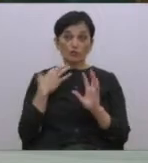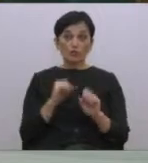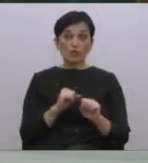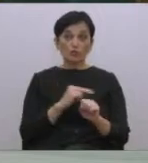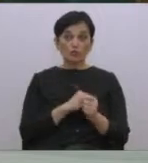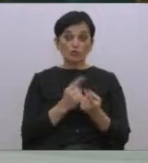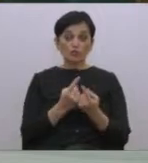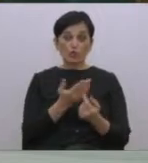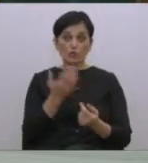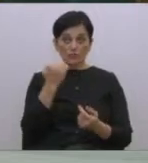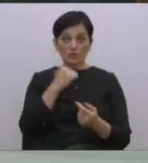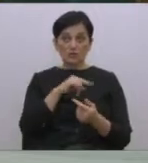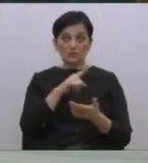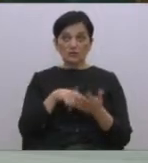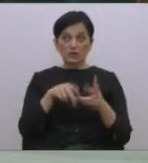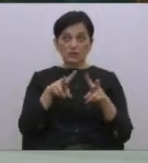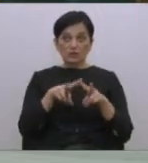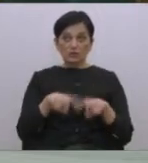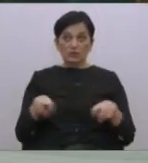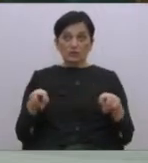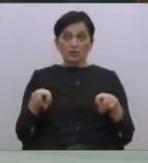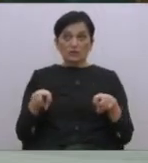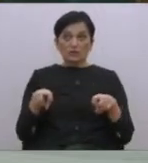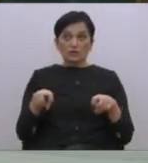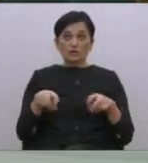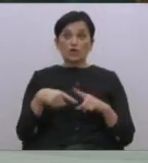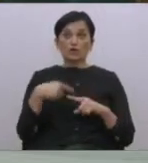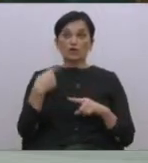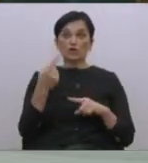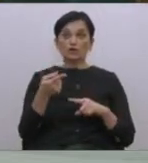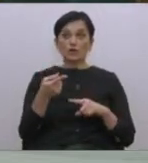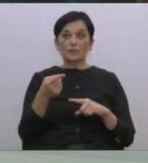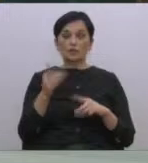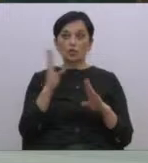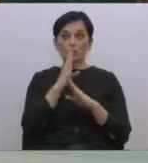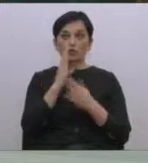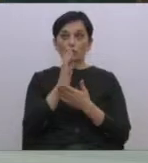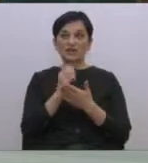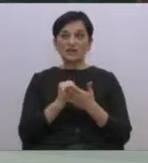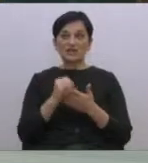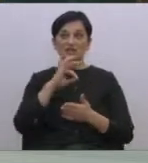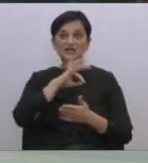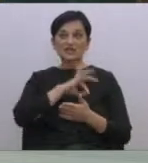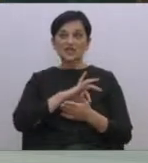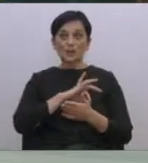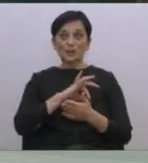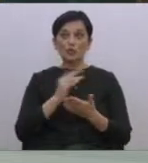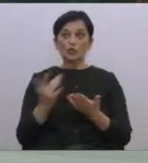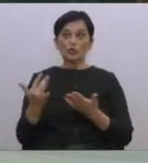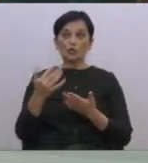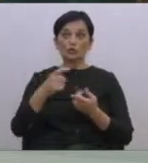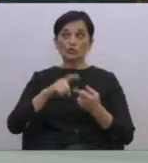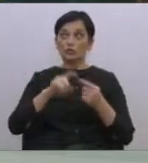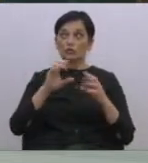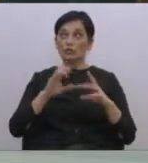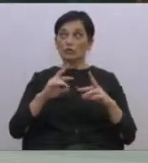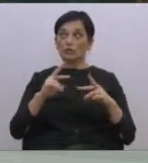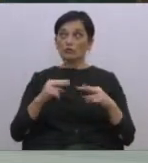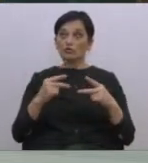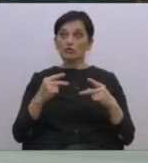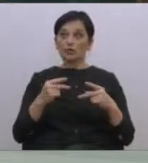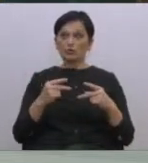კოლეგებს. მადლობთ, სამხრივ განხორციელება. შემდეგი, ბუნებრივი რესურსებით სარგებლობისთვის მოსაკერული შესახებ კანონში ცვლილების შეტანის